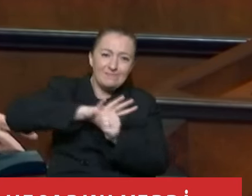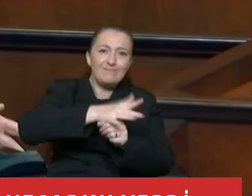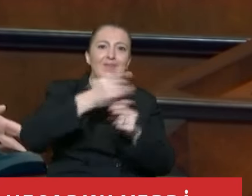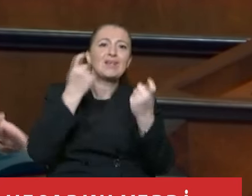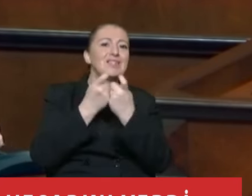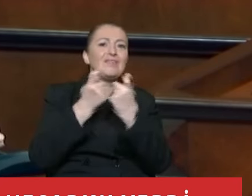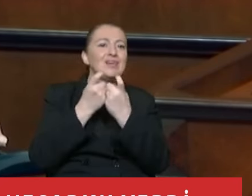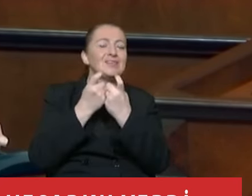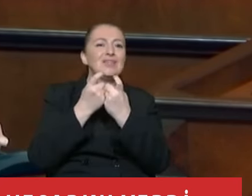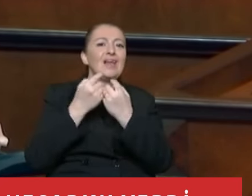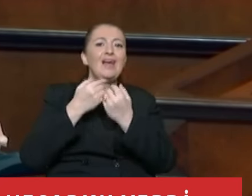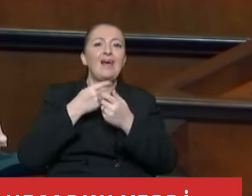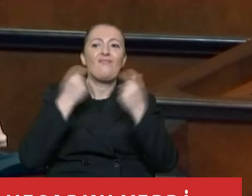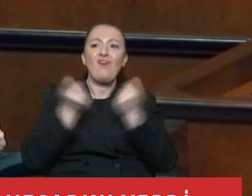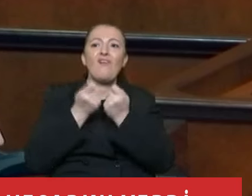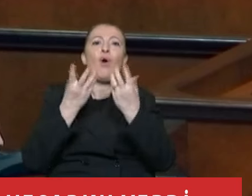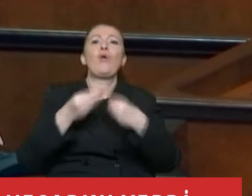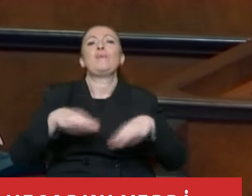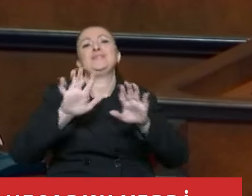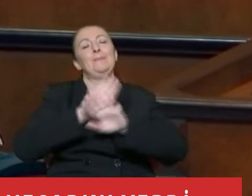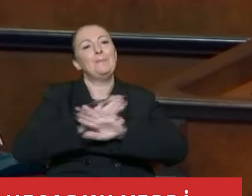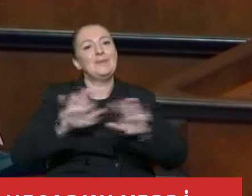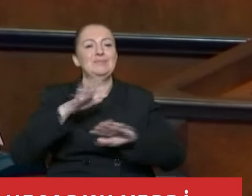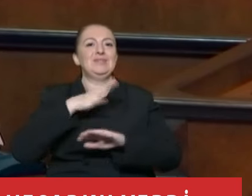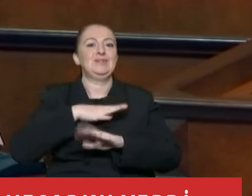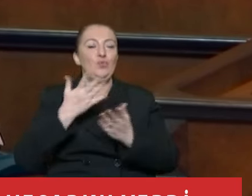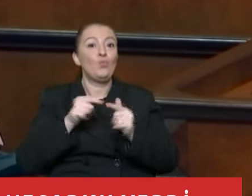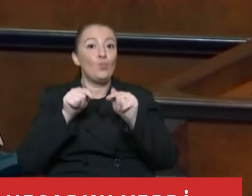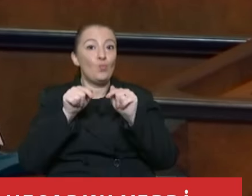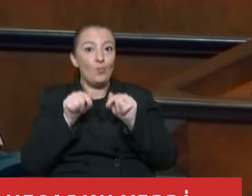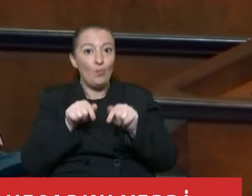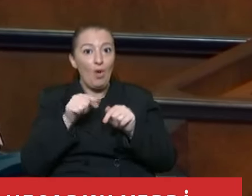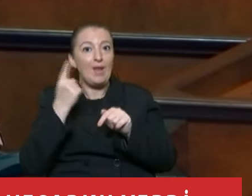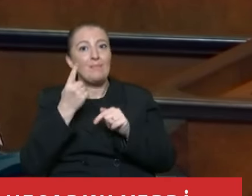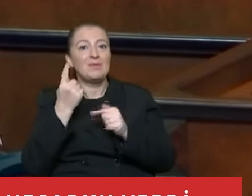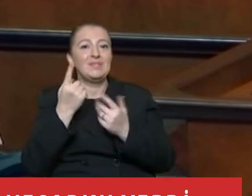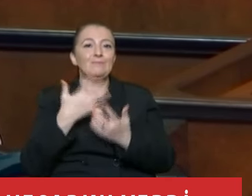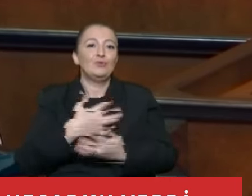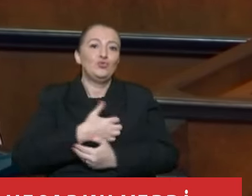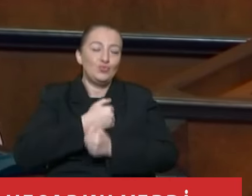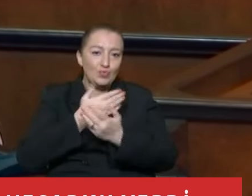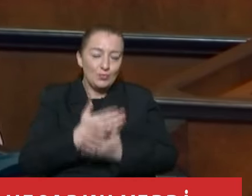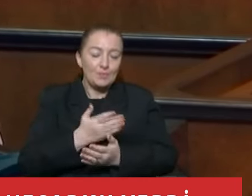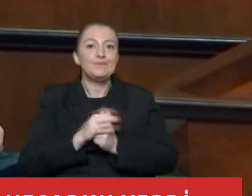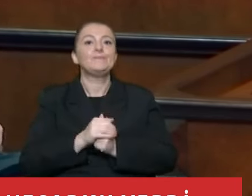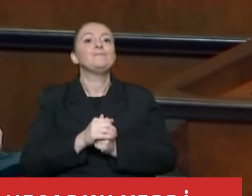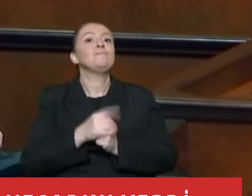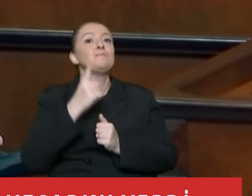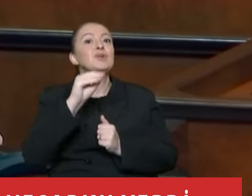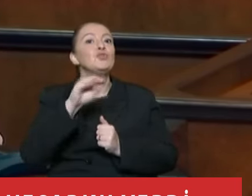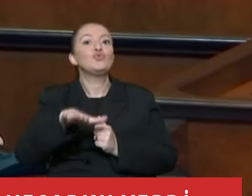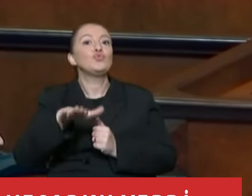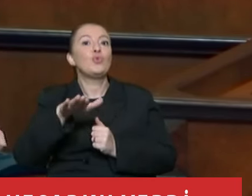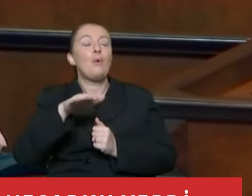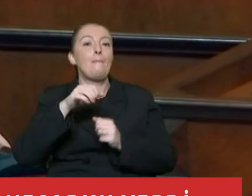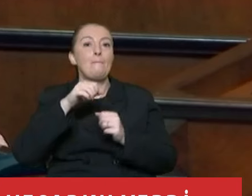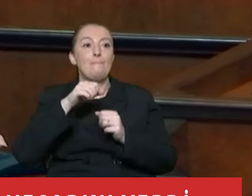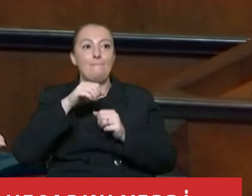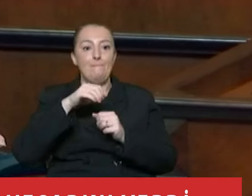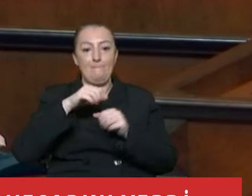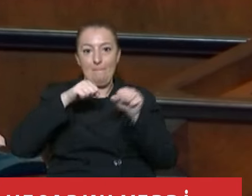devam etmemesini diliyorum bu noktada bugün Böylesi bir anı yaşadım Elbette bir çocuk bayramına sahip